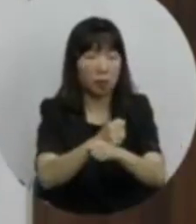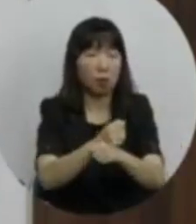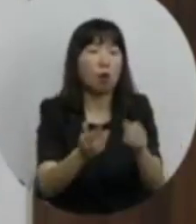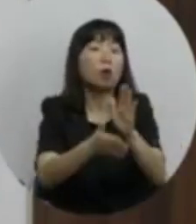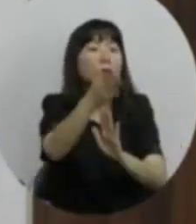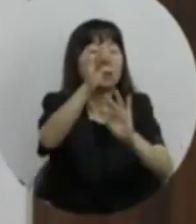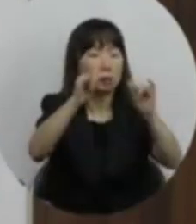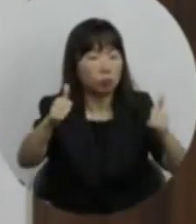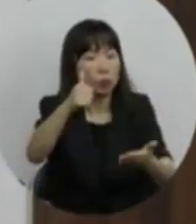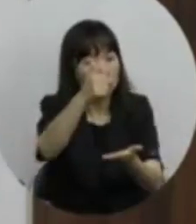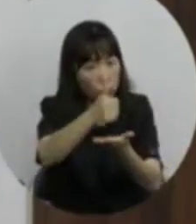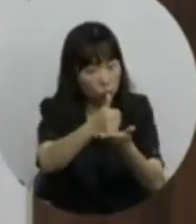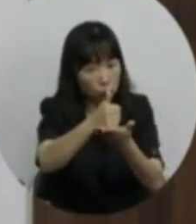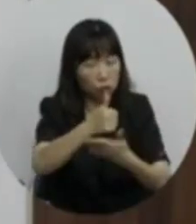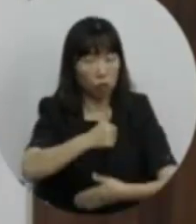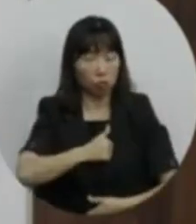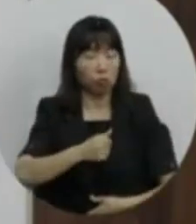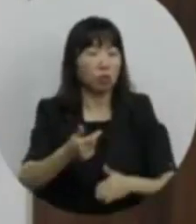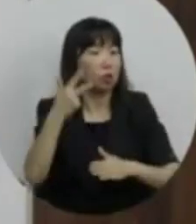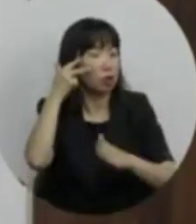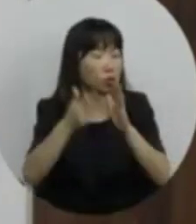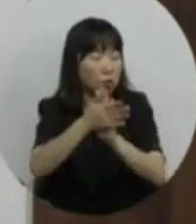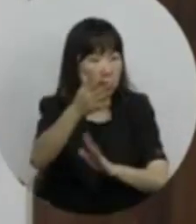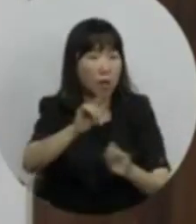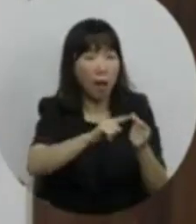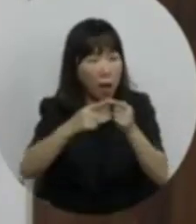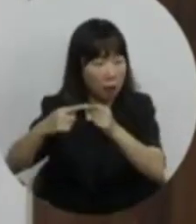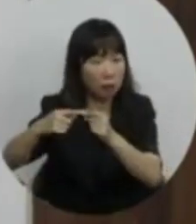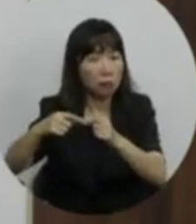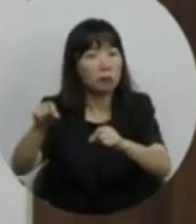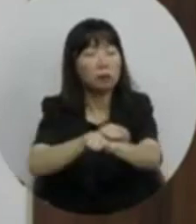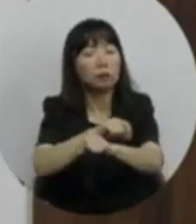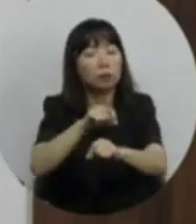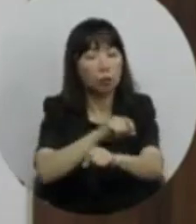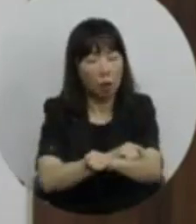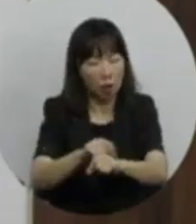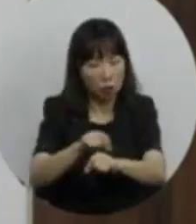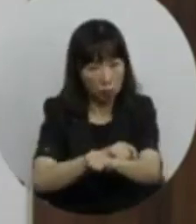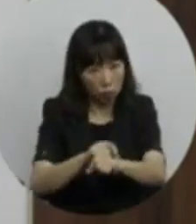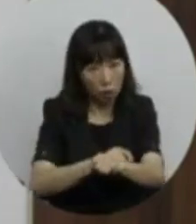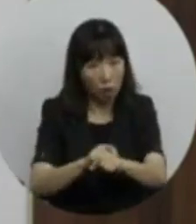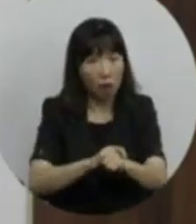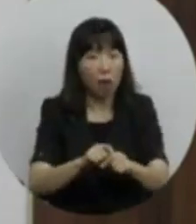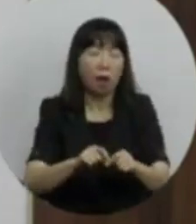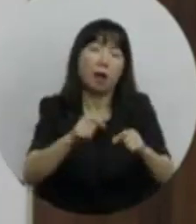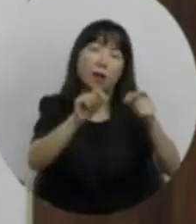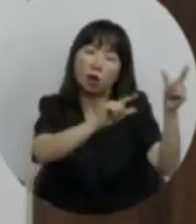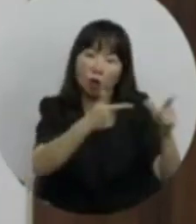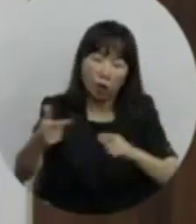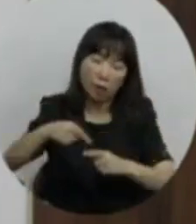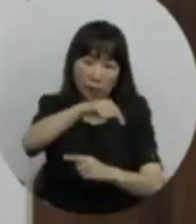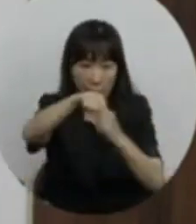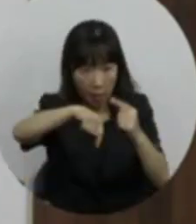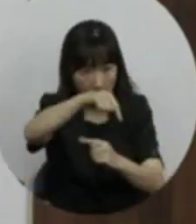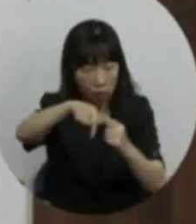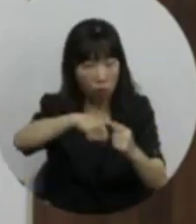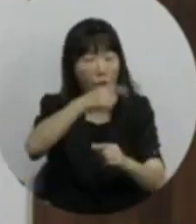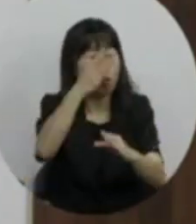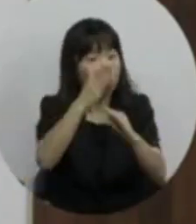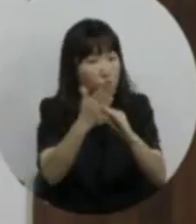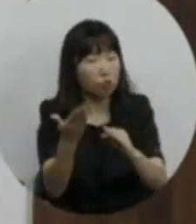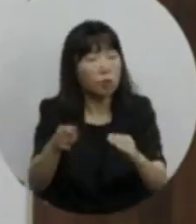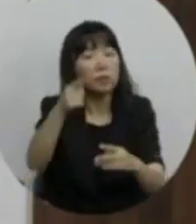시민행복, 소통과 협치의 한글특화의회를 구현하고자 시작한 지 어연 2년째를 맞아 절반이